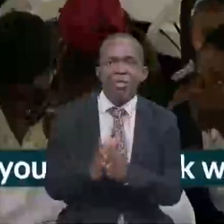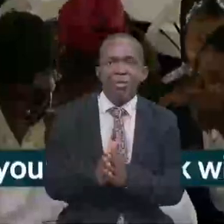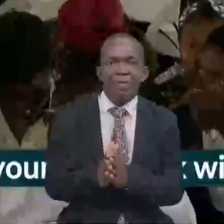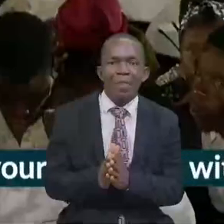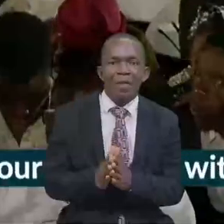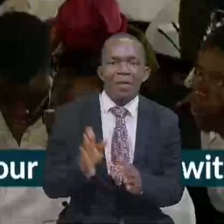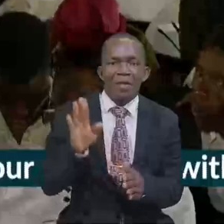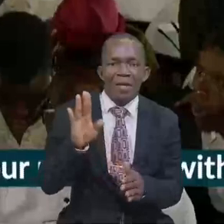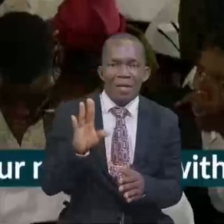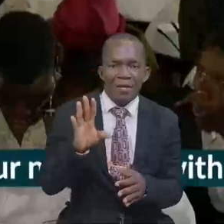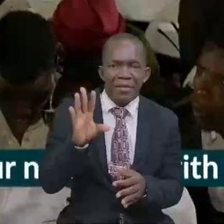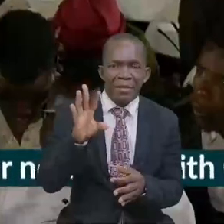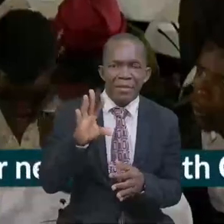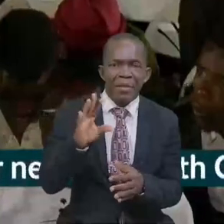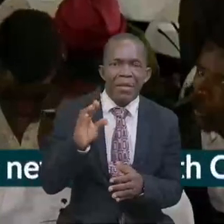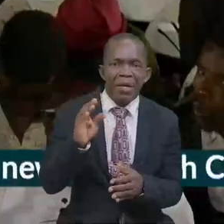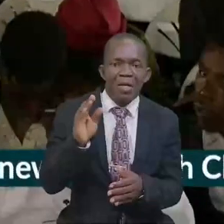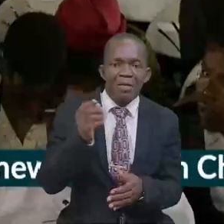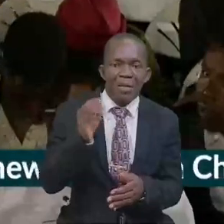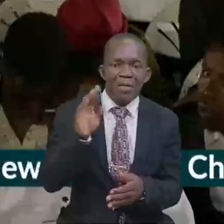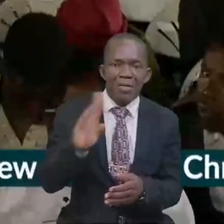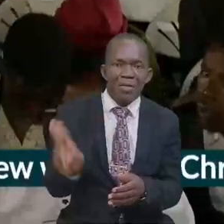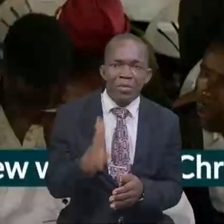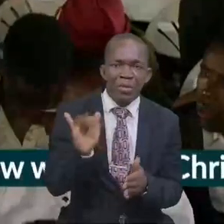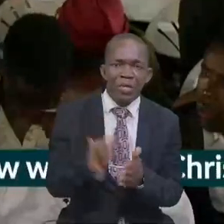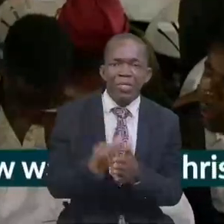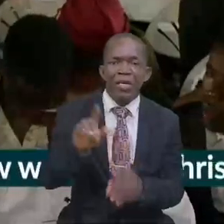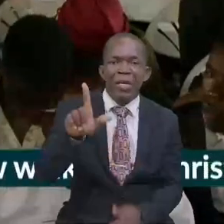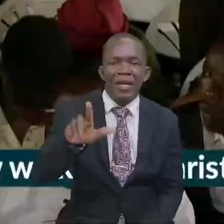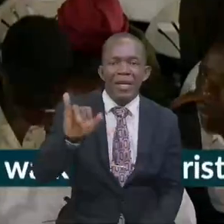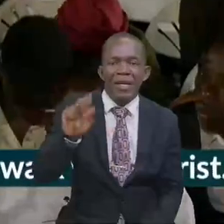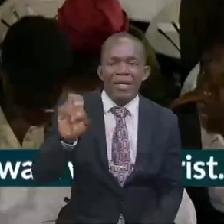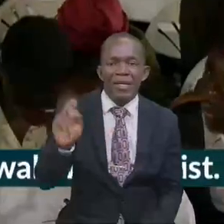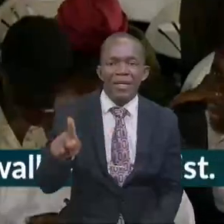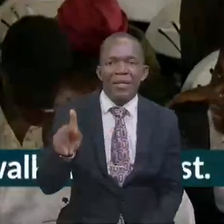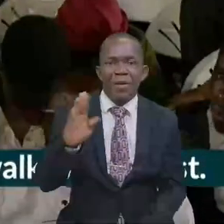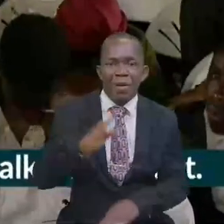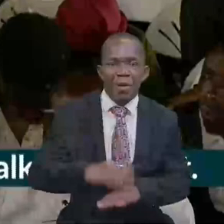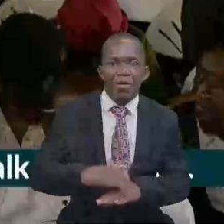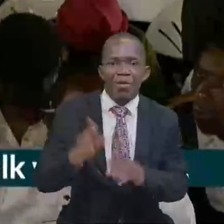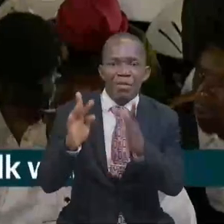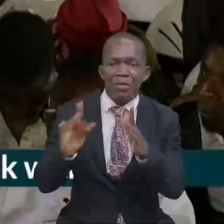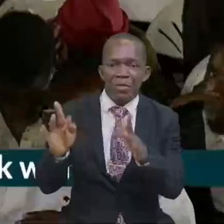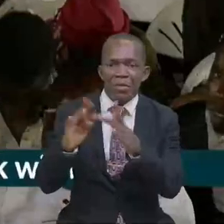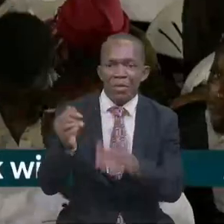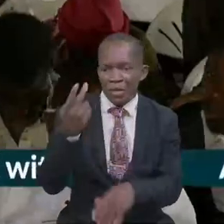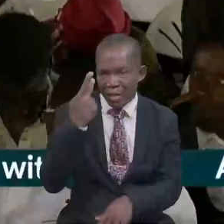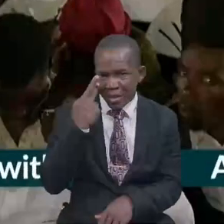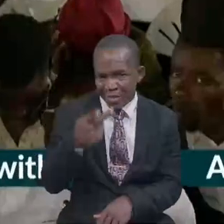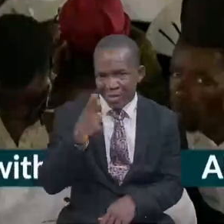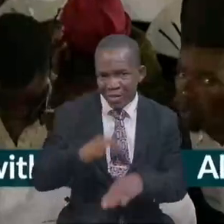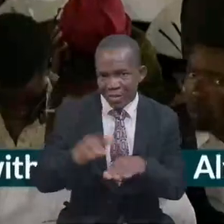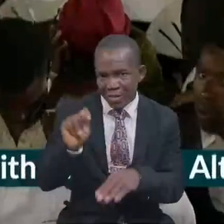la possibilité de cliquer et avoir la version française. Vous qui êtes en ligne et qui suivez en